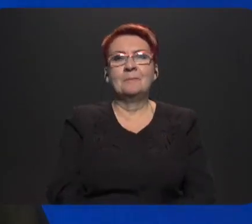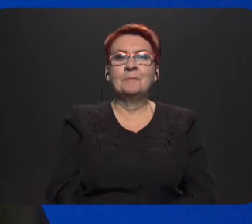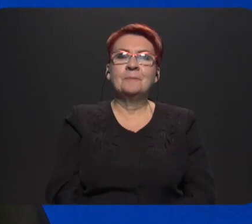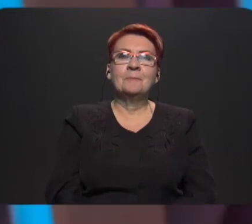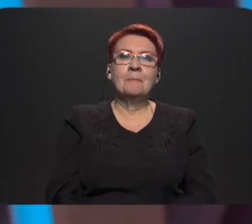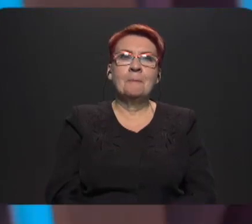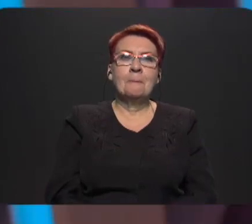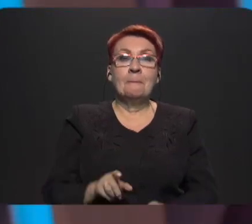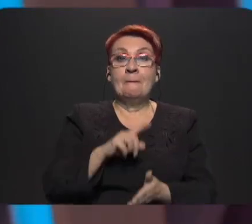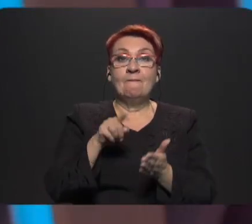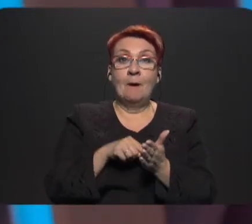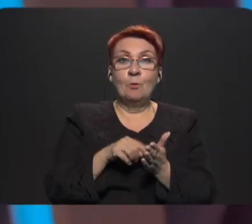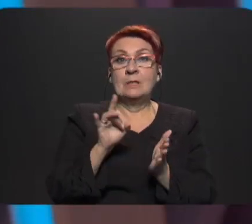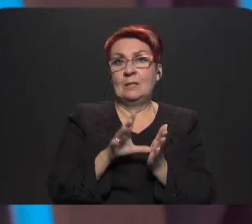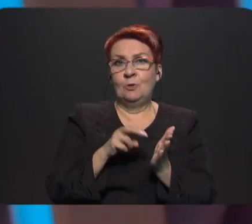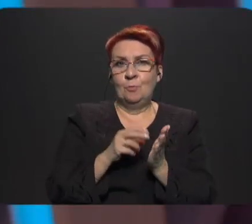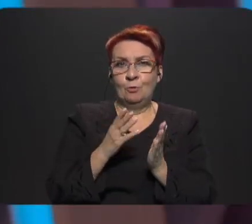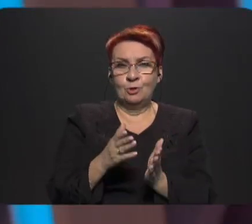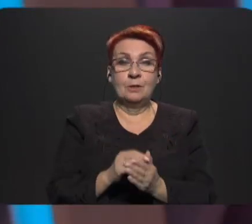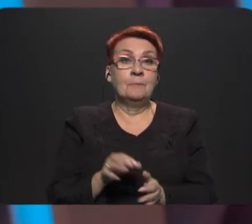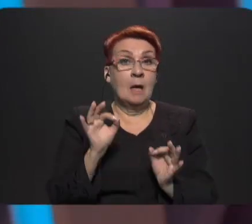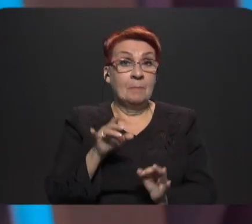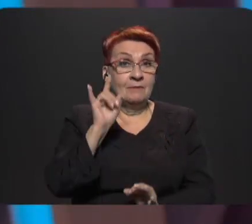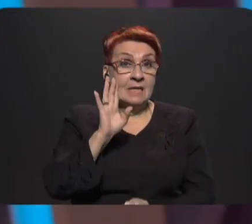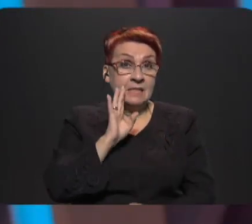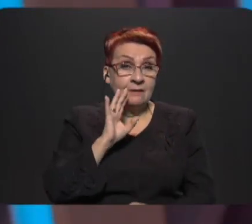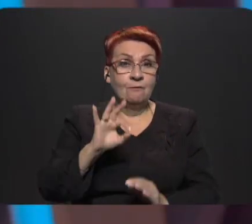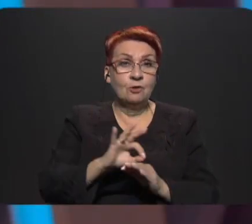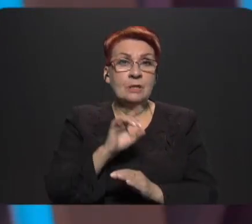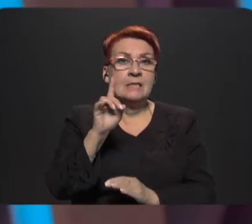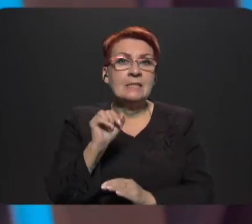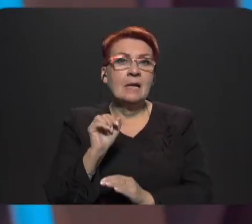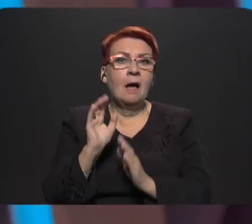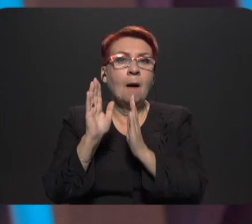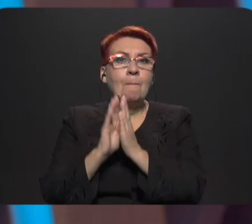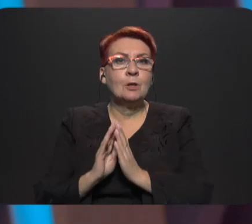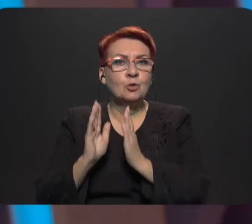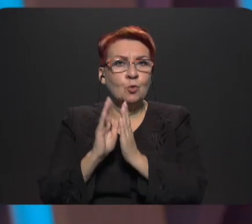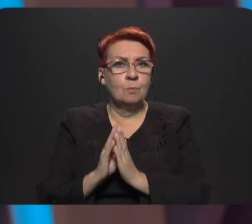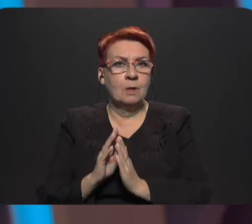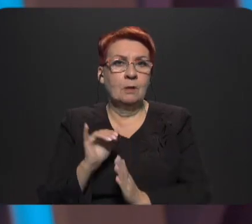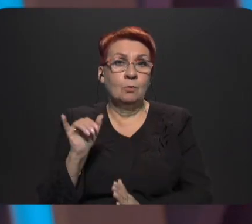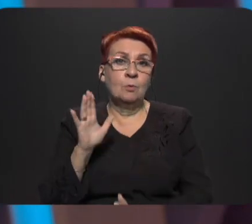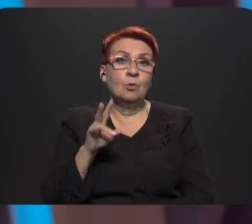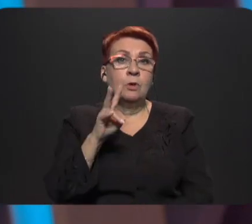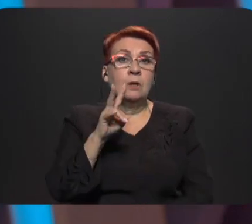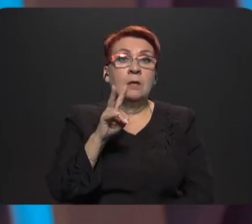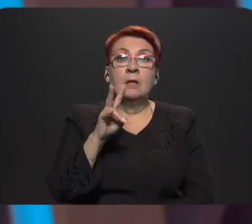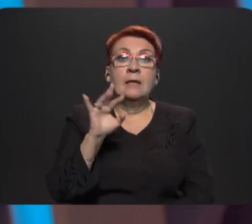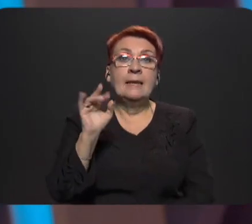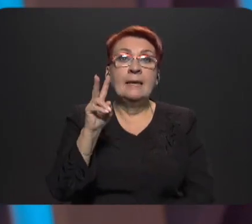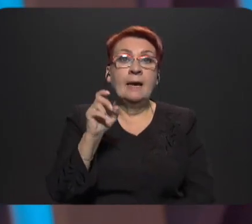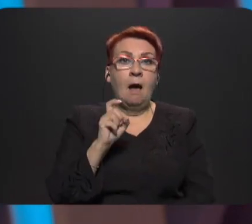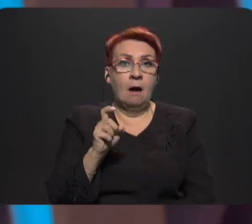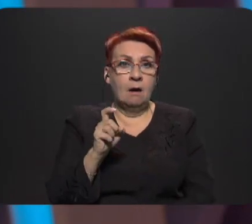такой. Здравствуйте. Скажите, пожалуйста, православная девушка выходит замуж за мусульманина, и у них будет никах. Влияет ли это на веру